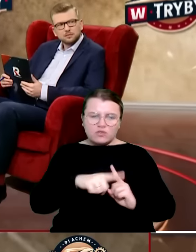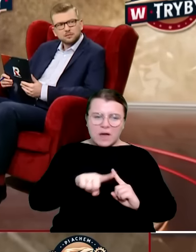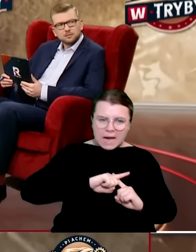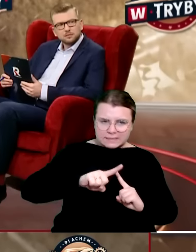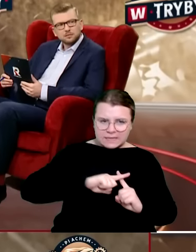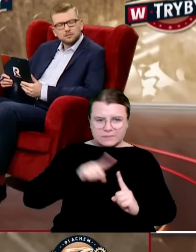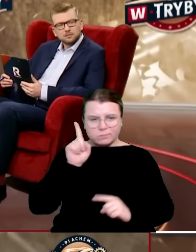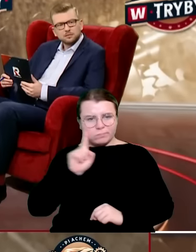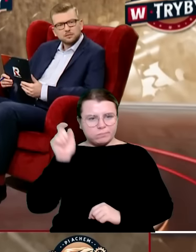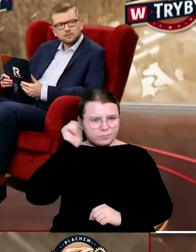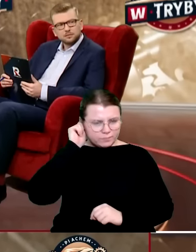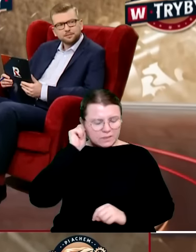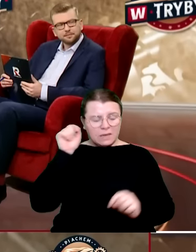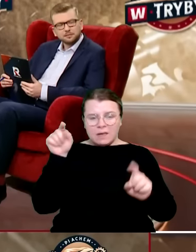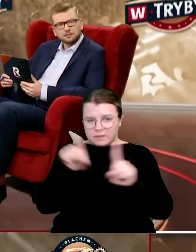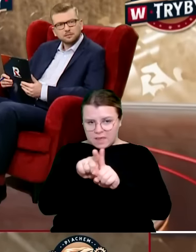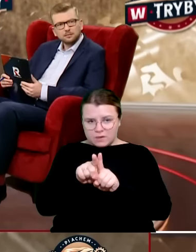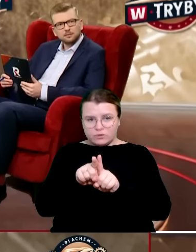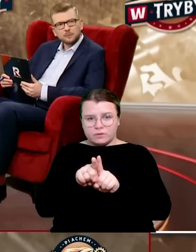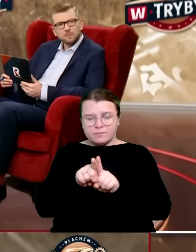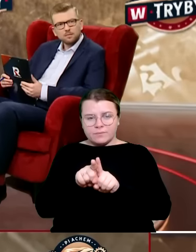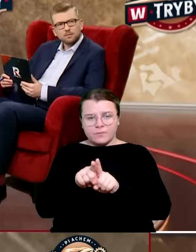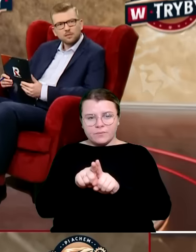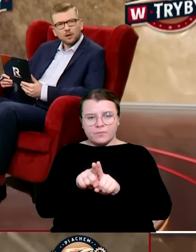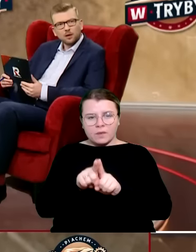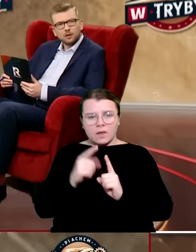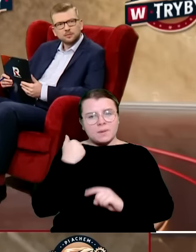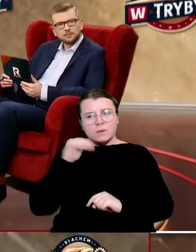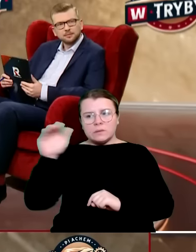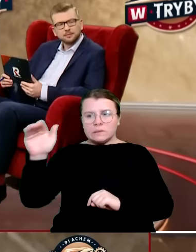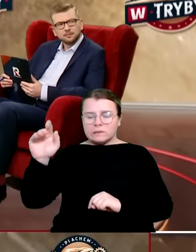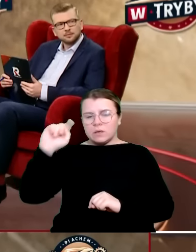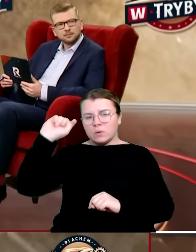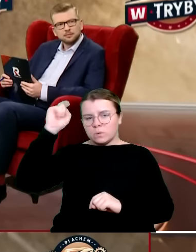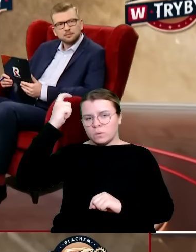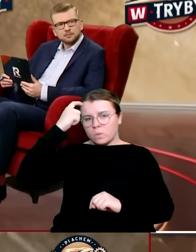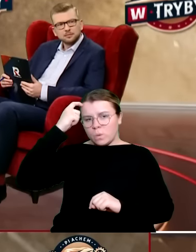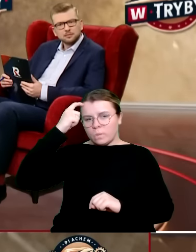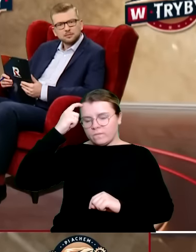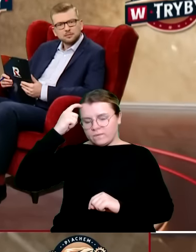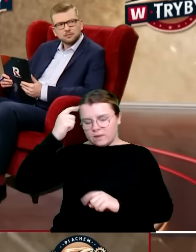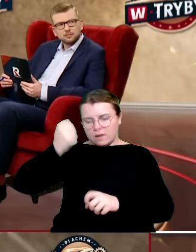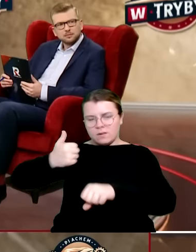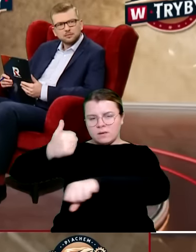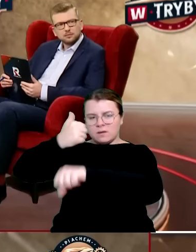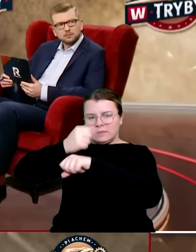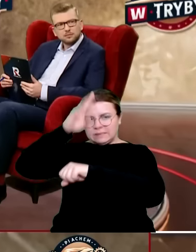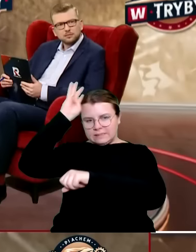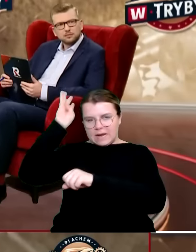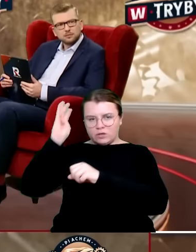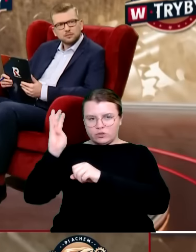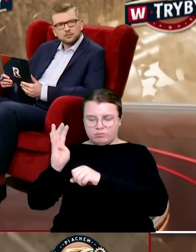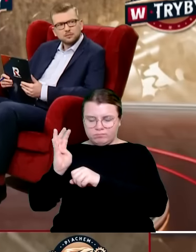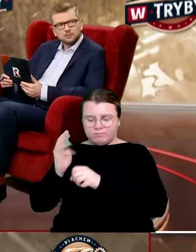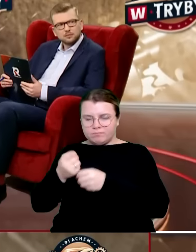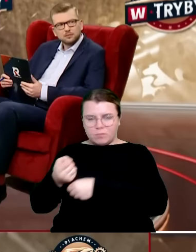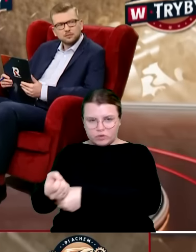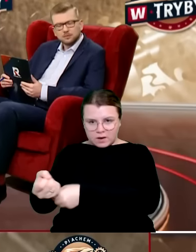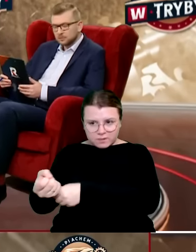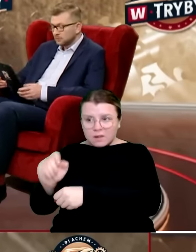druhenki i druhowie, prosili komendanta głównego Państwowej Straży Pożarnej, że chcą jechać i nieść pomoc. Usłyszeli, że nie ma